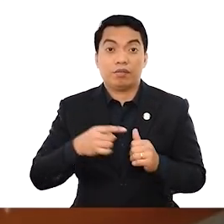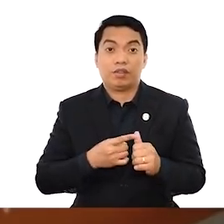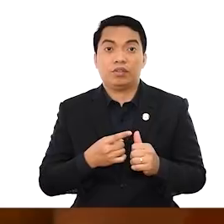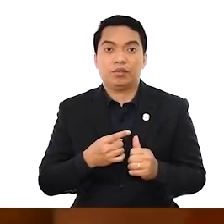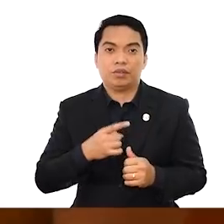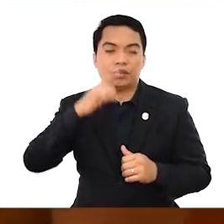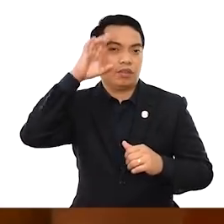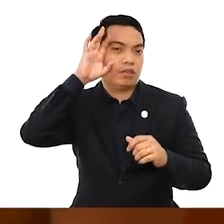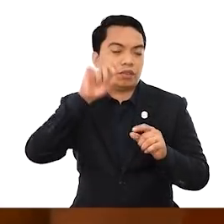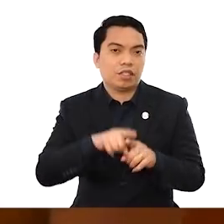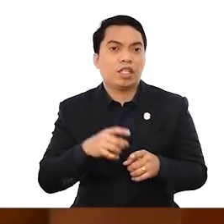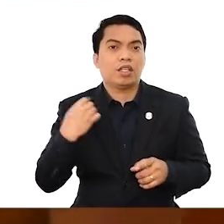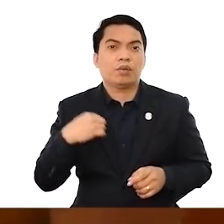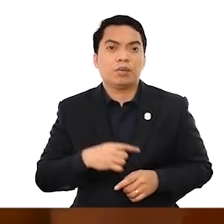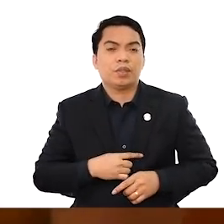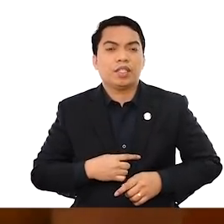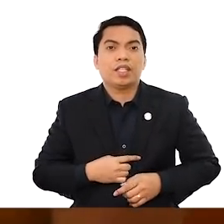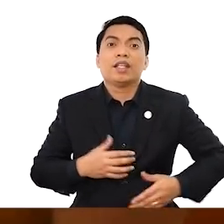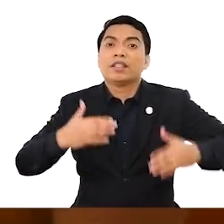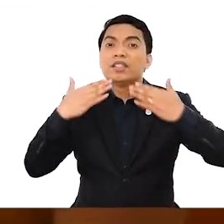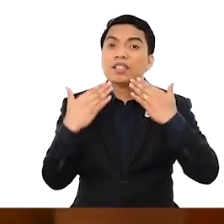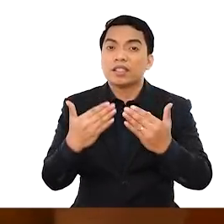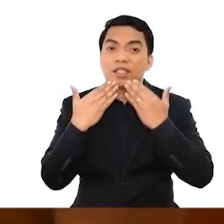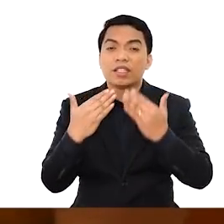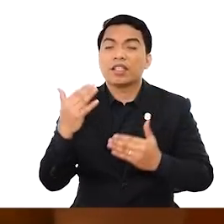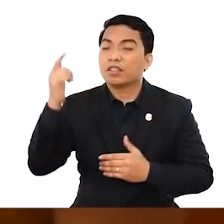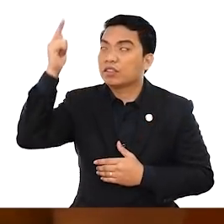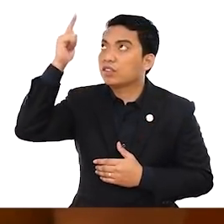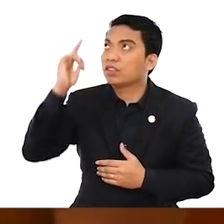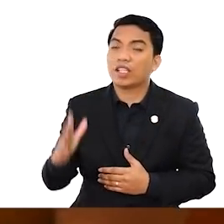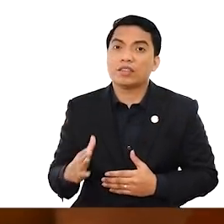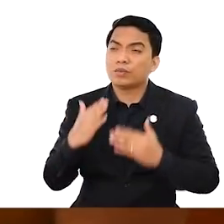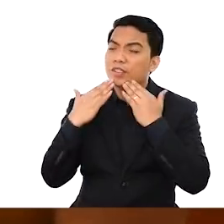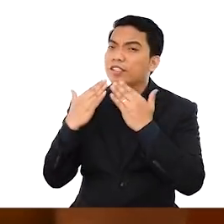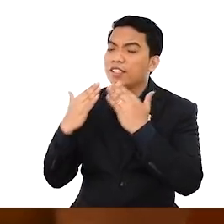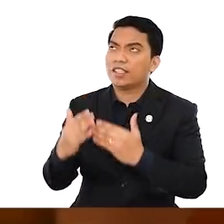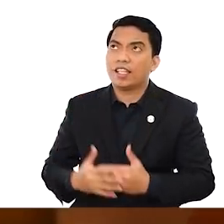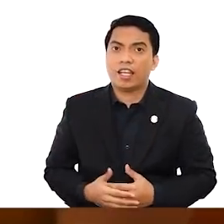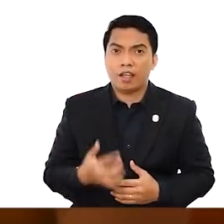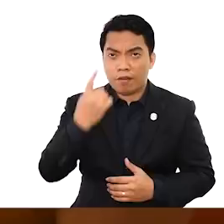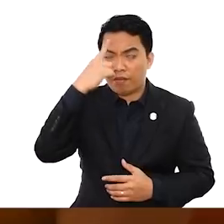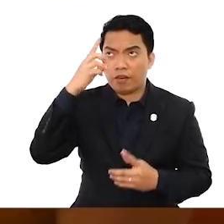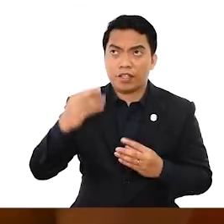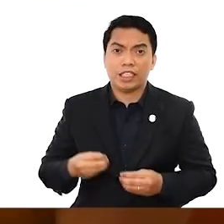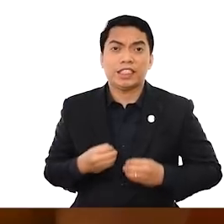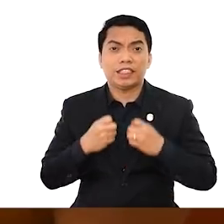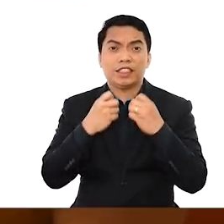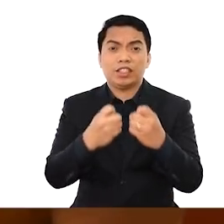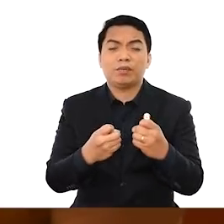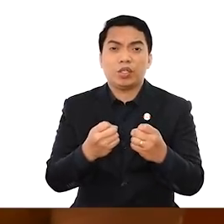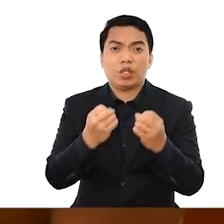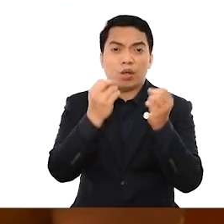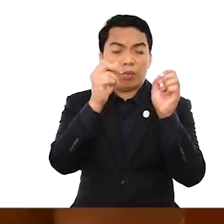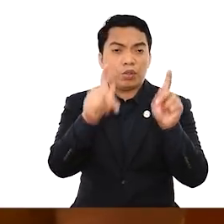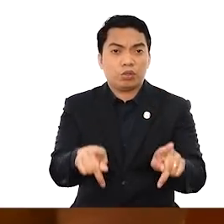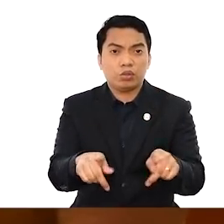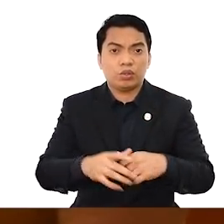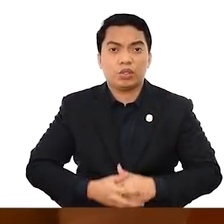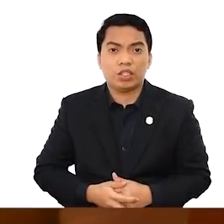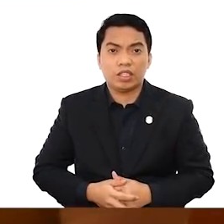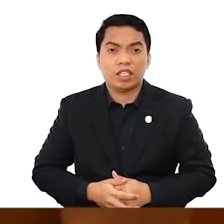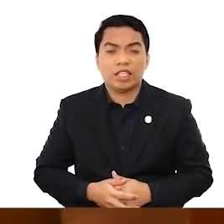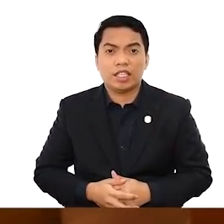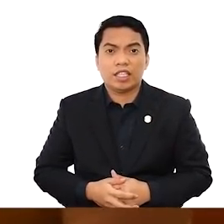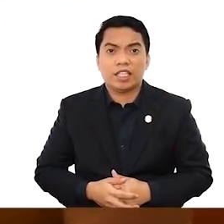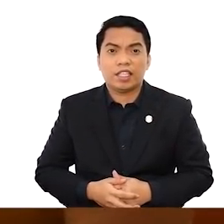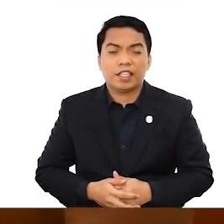kapatid, napapasalamat tayo sa ating Panginoong Diyos sa pagkaloob na ng ganitong pagkakataon at sa pagkaloob na